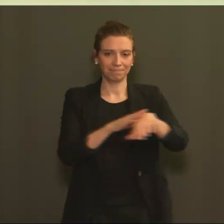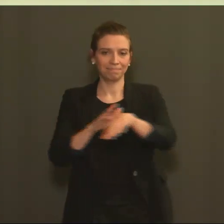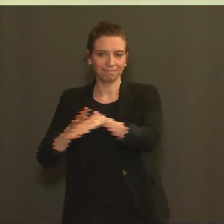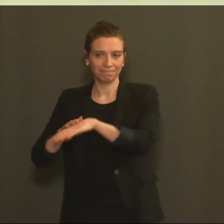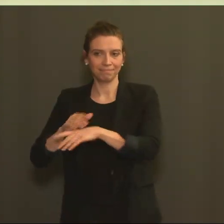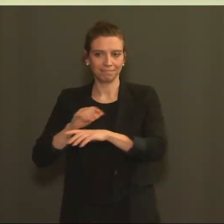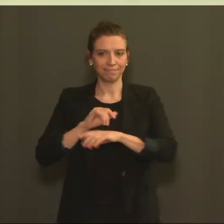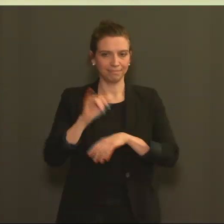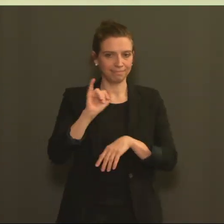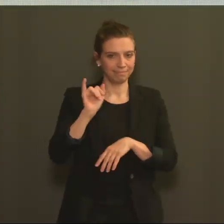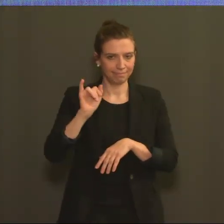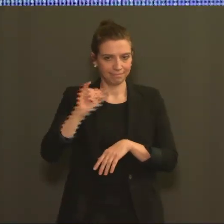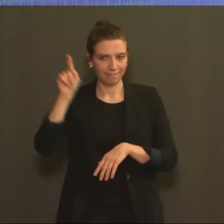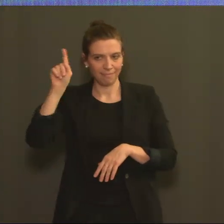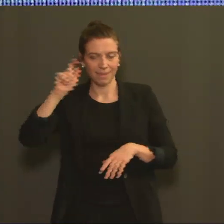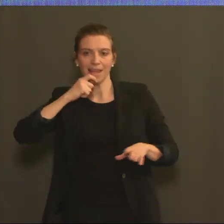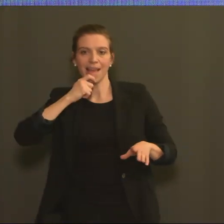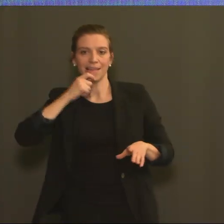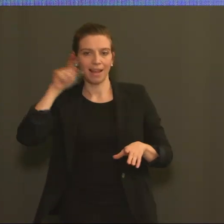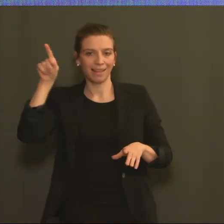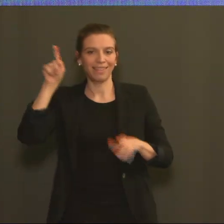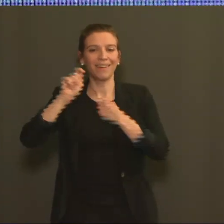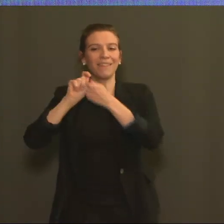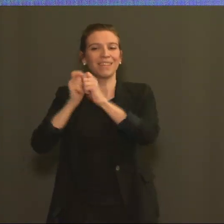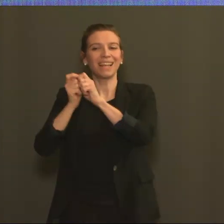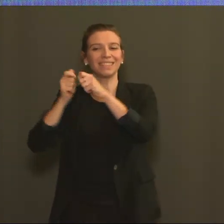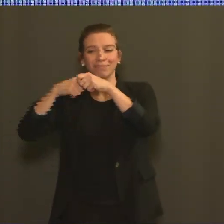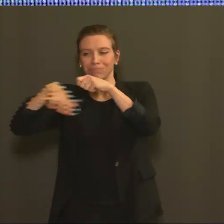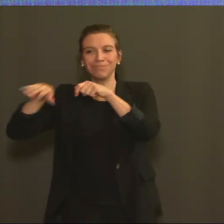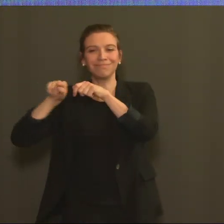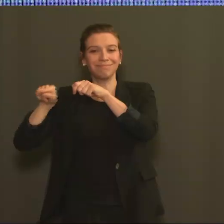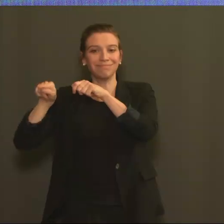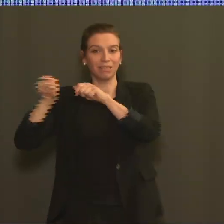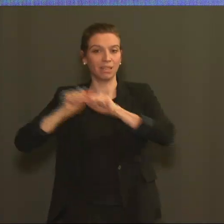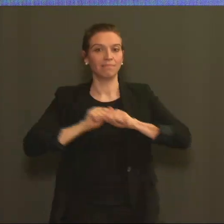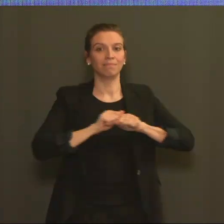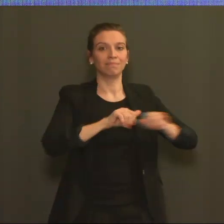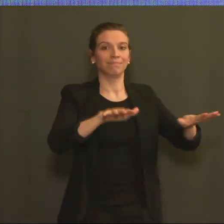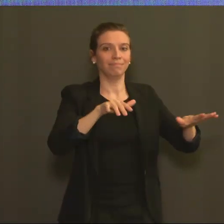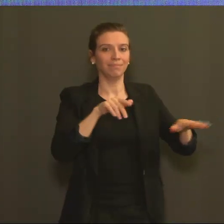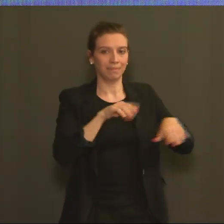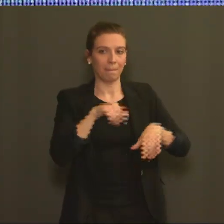een woonzorgcentrum en ook enkele gevallen in enkele scholen